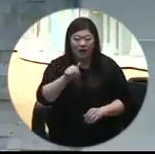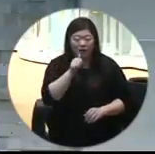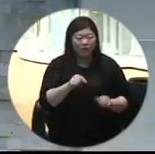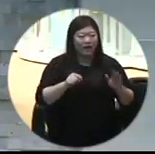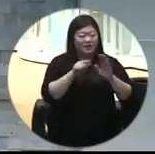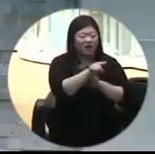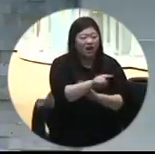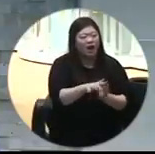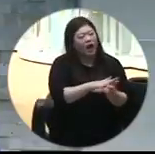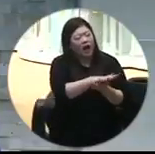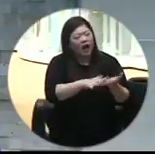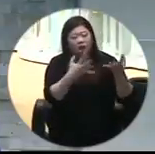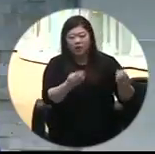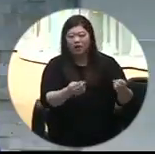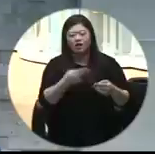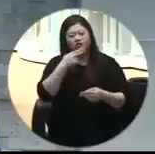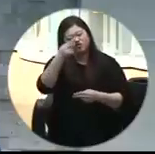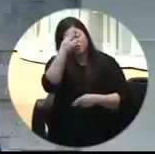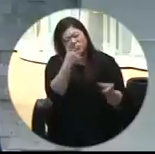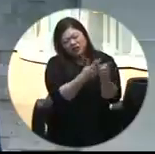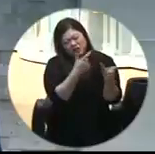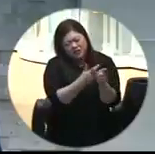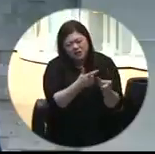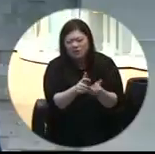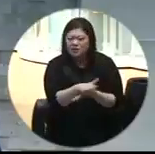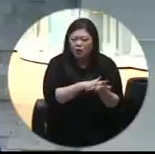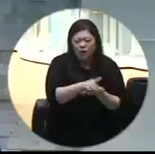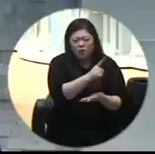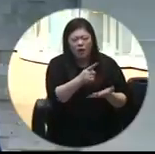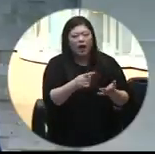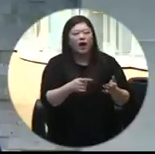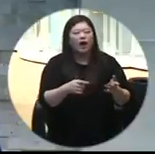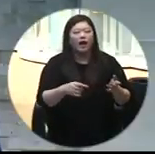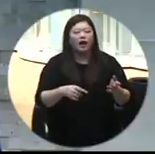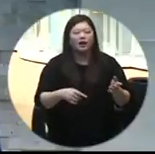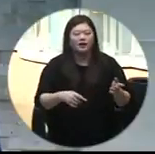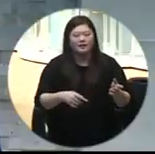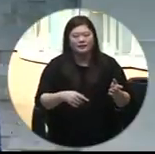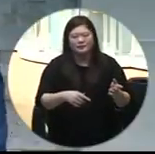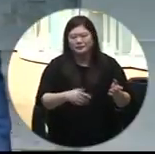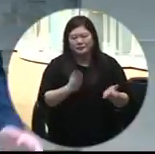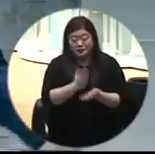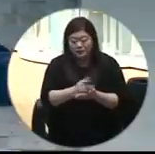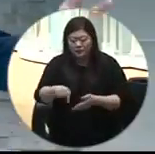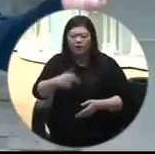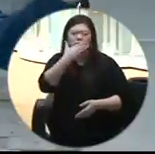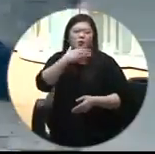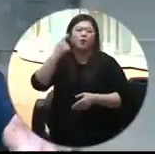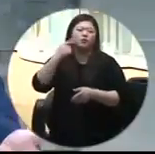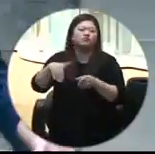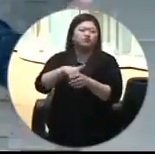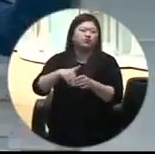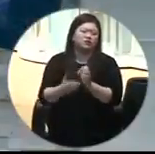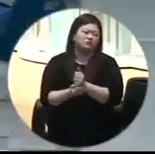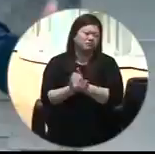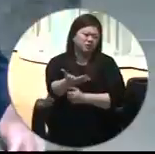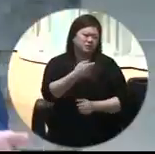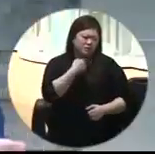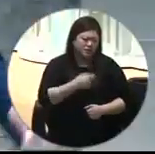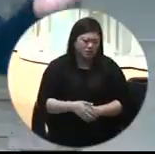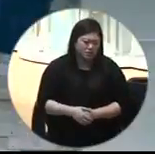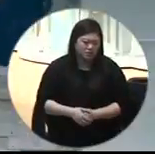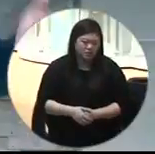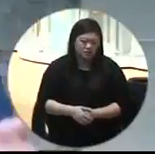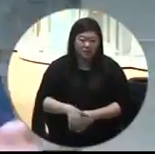저 홍대 앞에 있는데 허감 문화를 복음 문화로 다 끌고 와야 돼요, 지금. 아멘. 그 맹실공이 그렇게